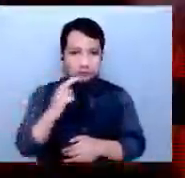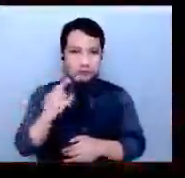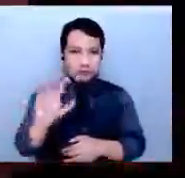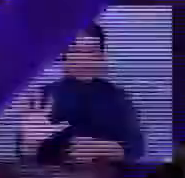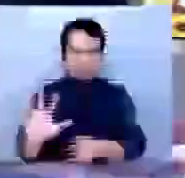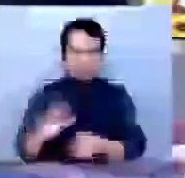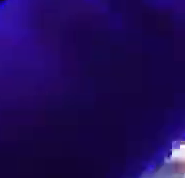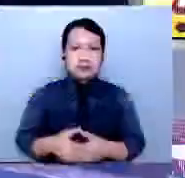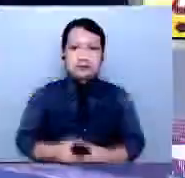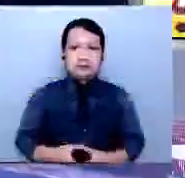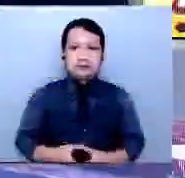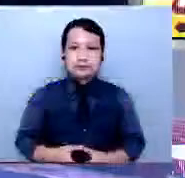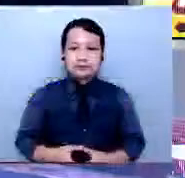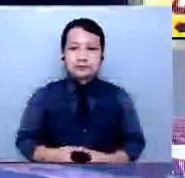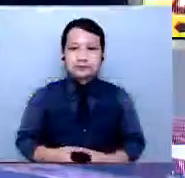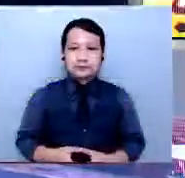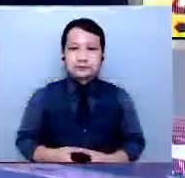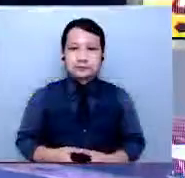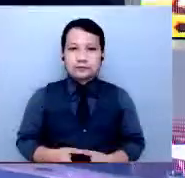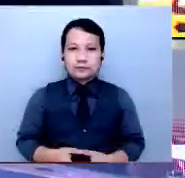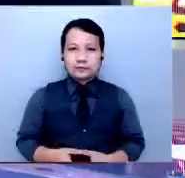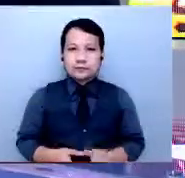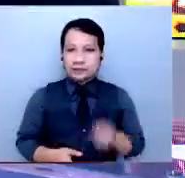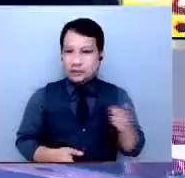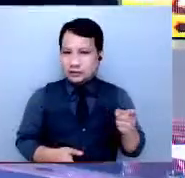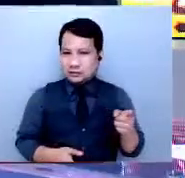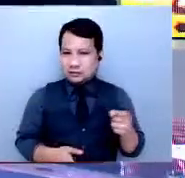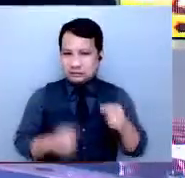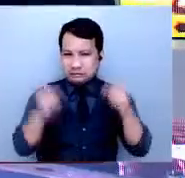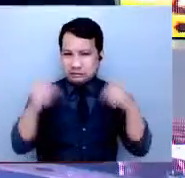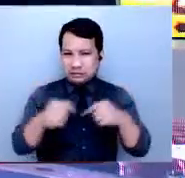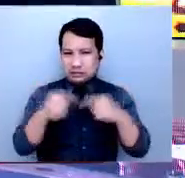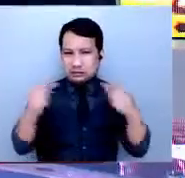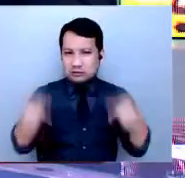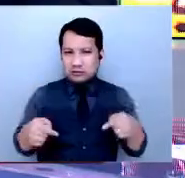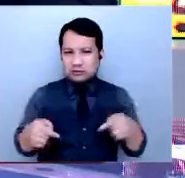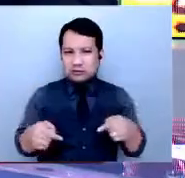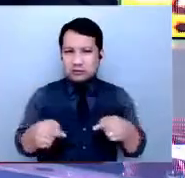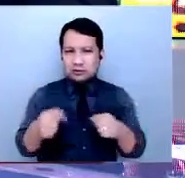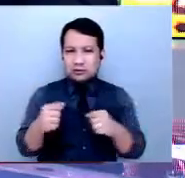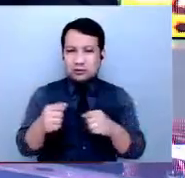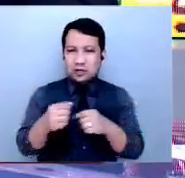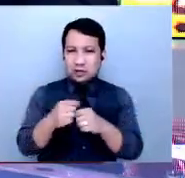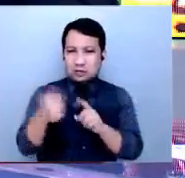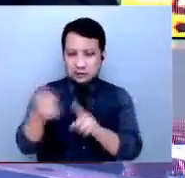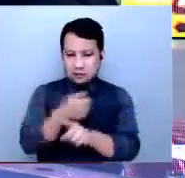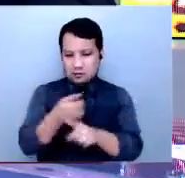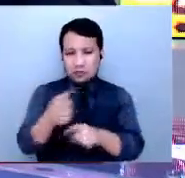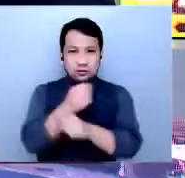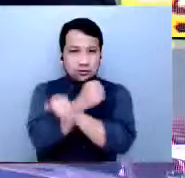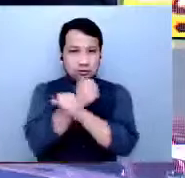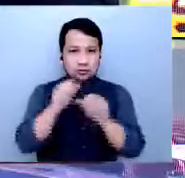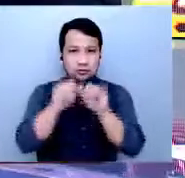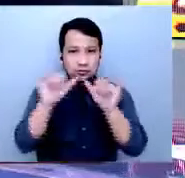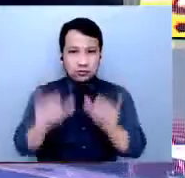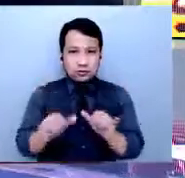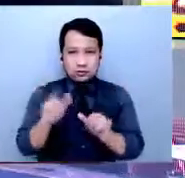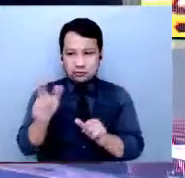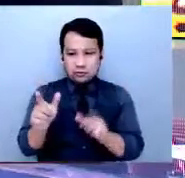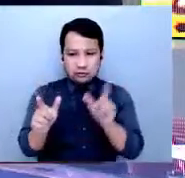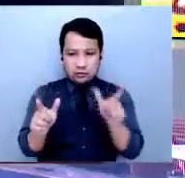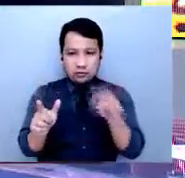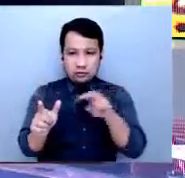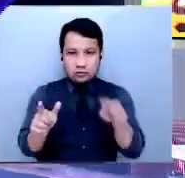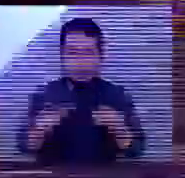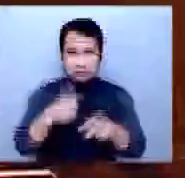5. Hindi pabor ang ibang presidential aspirants sa anilay pang-aabuso sa substitution system para sa 2022